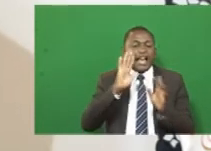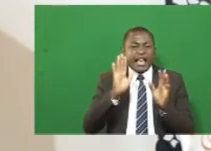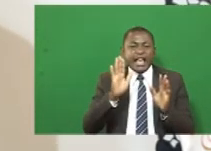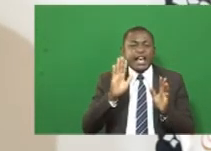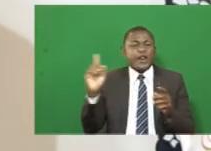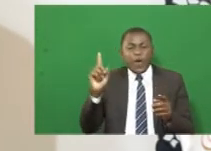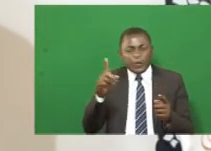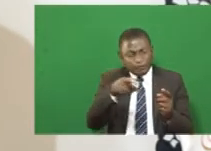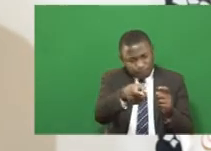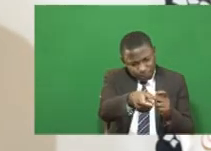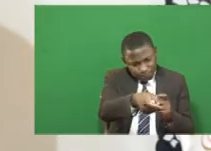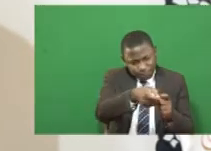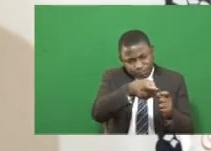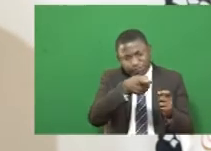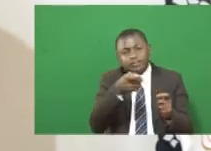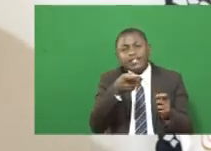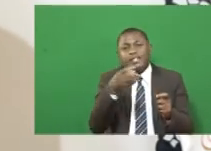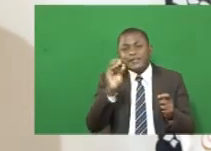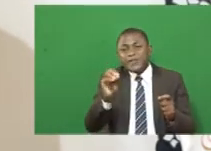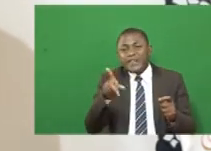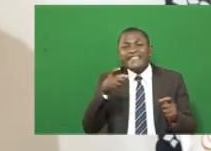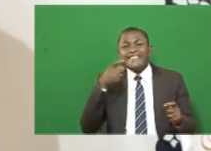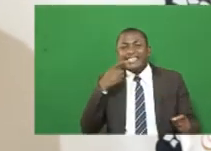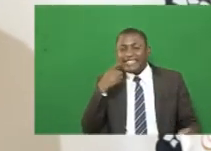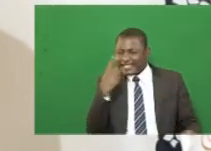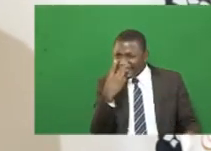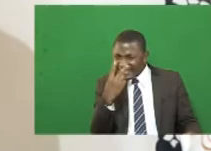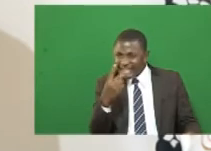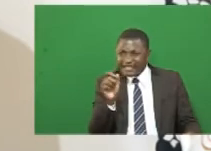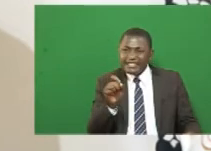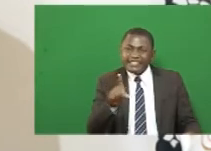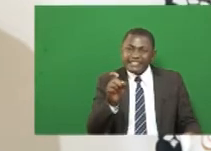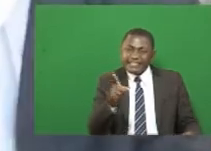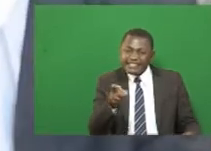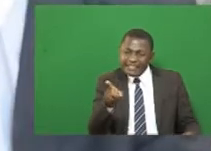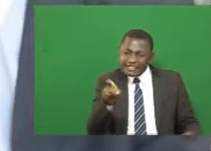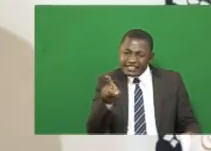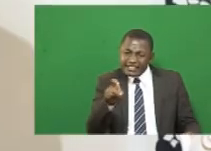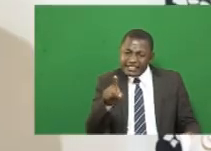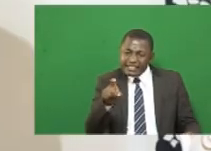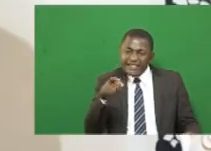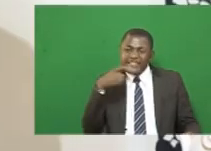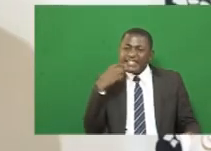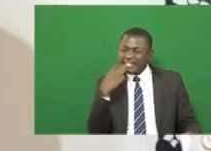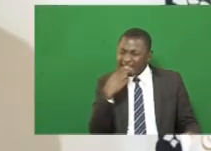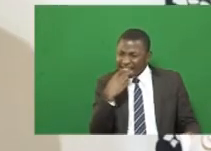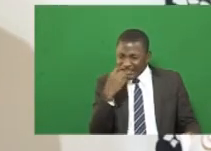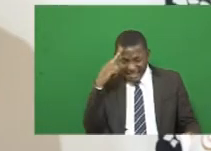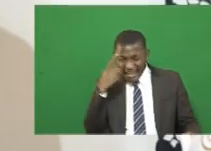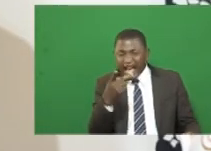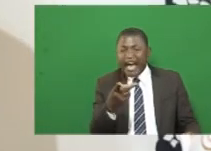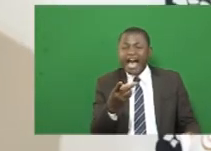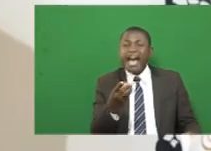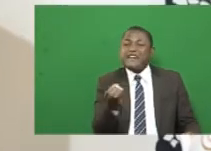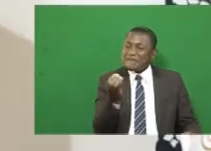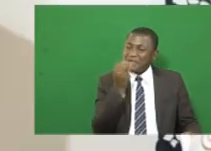pachirauro kuchiputira. Kuti fish kana ikaona kachirauro kachidayo mumvuraka ifunge kuti paita fudu apo.